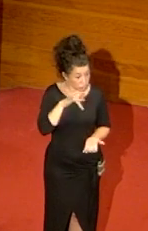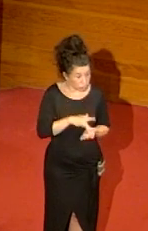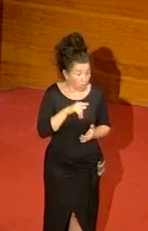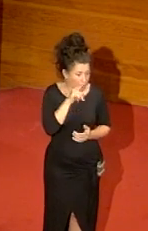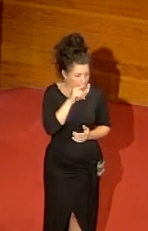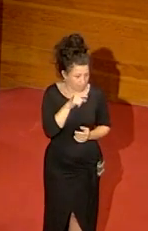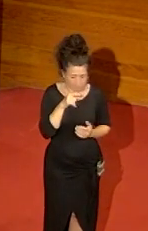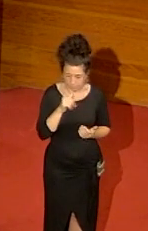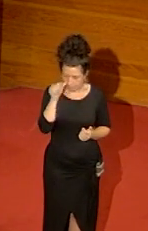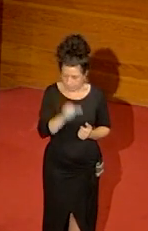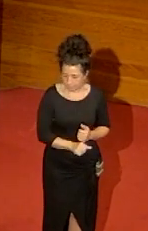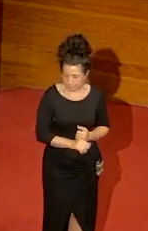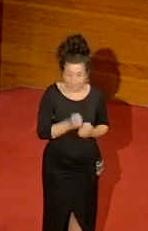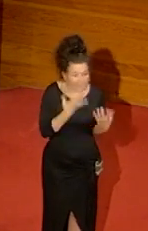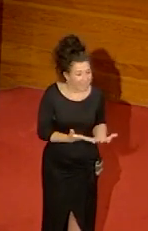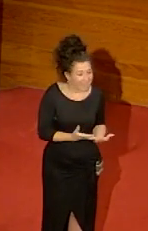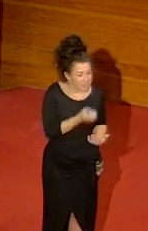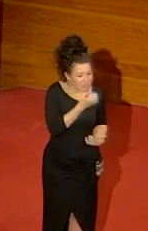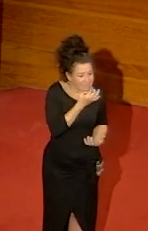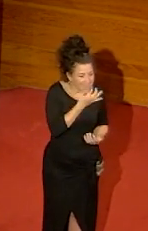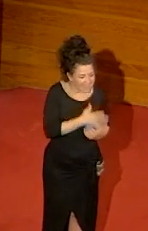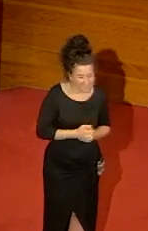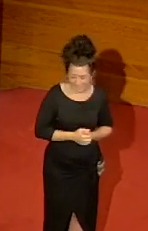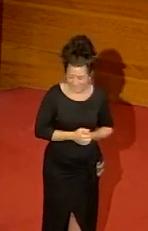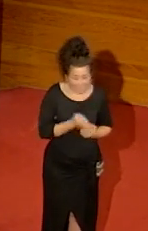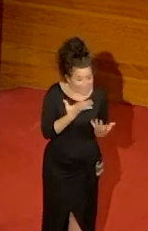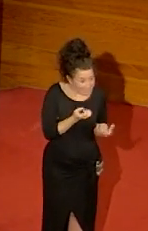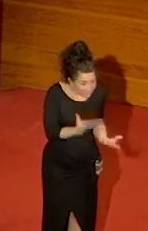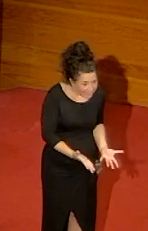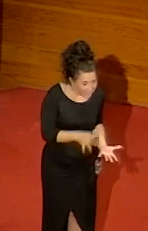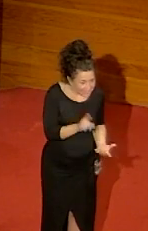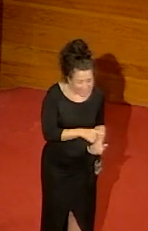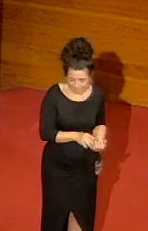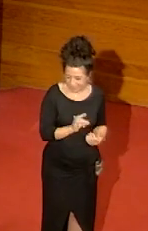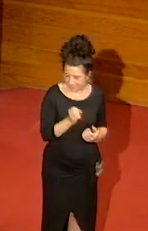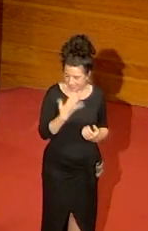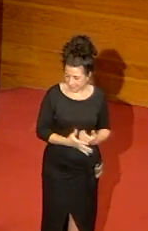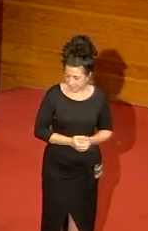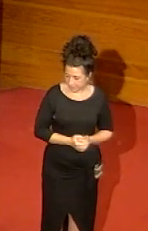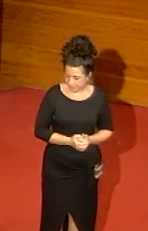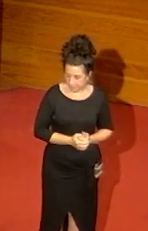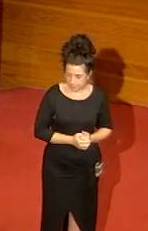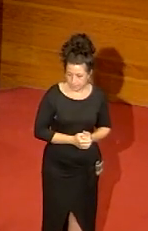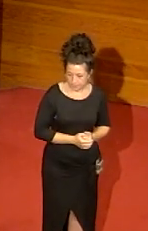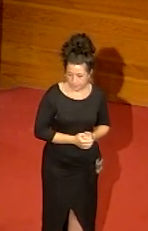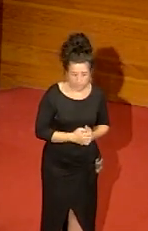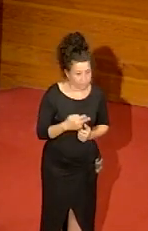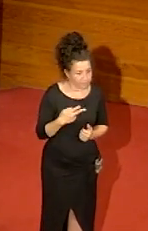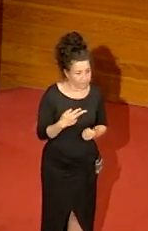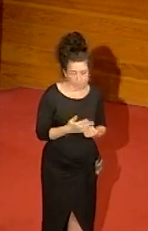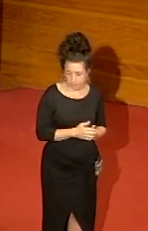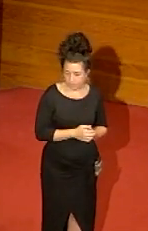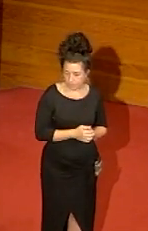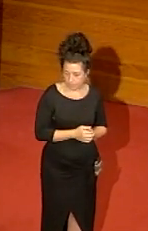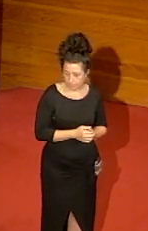ez? Zemuz, arratsaldeon. Arratsaldeon. Ondo? Bai, ondo. Ana da, Txernobilgo umea. Ba, egon